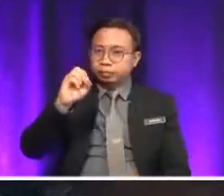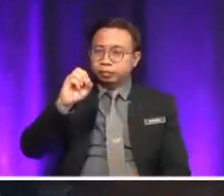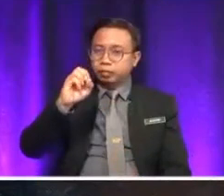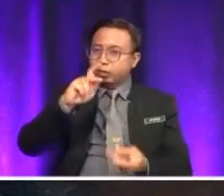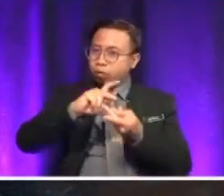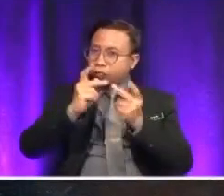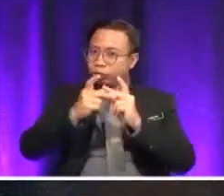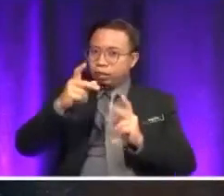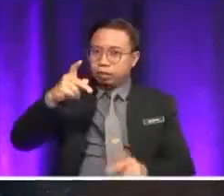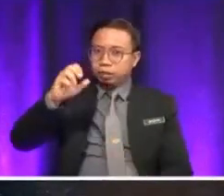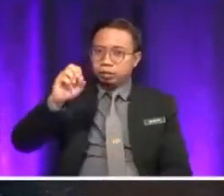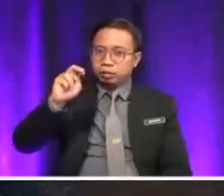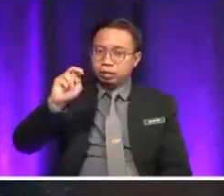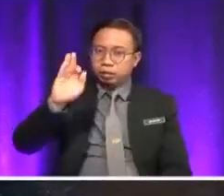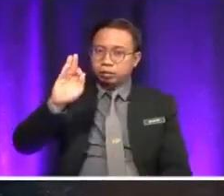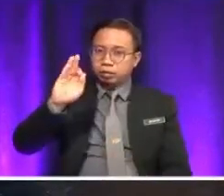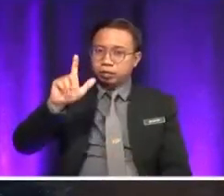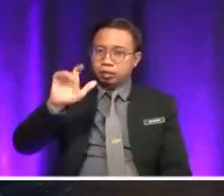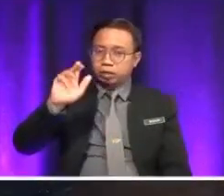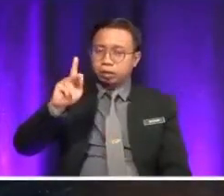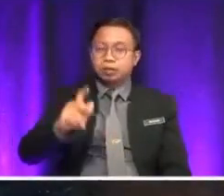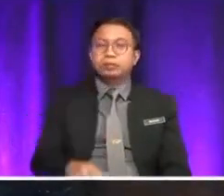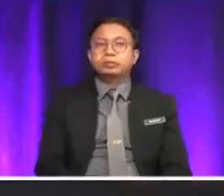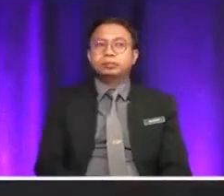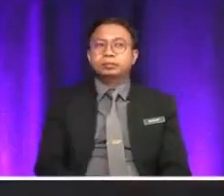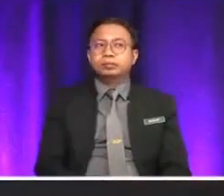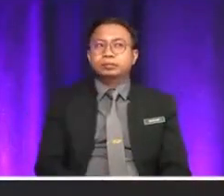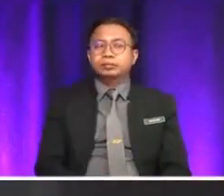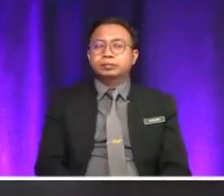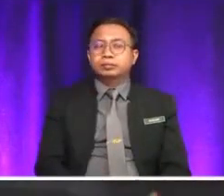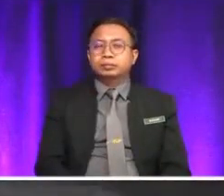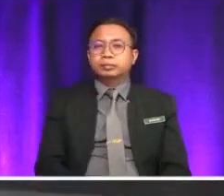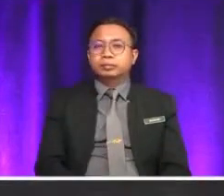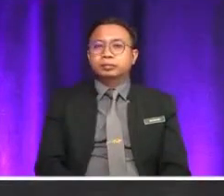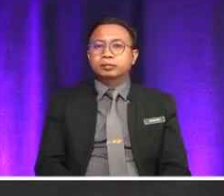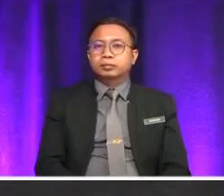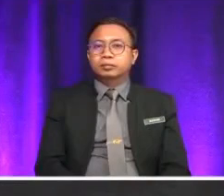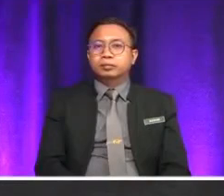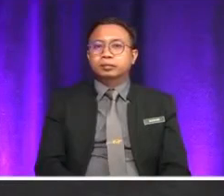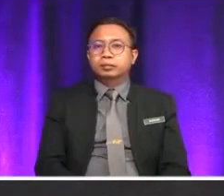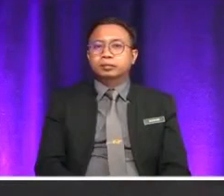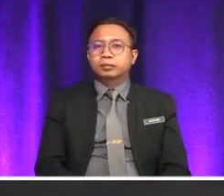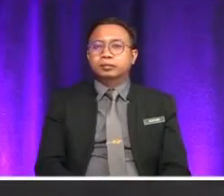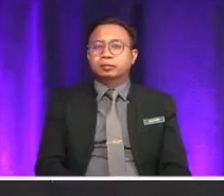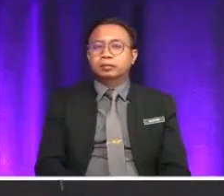stres itu. Iman, boleh kongsikan tak? saya